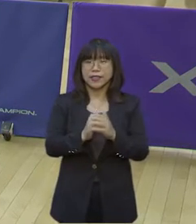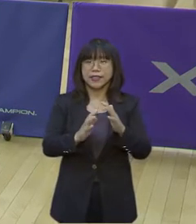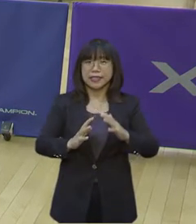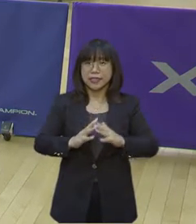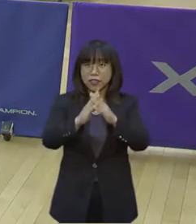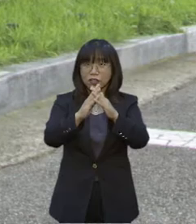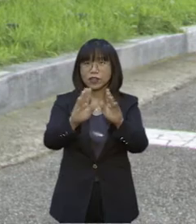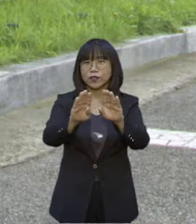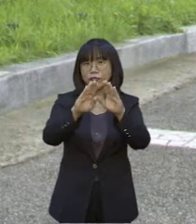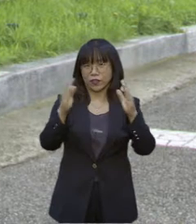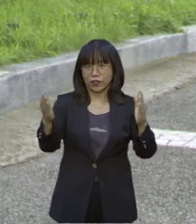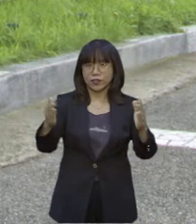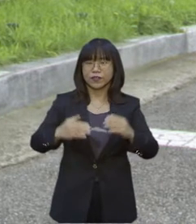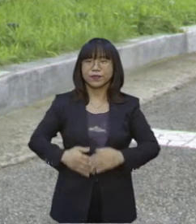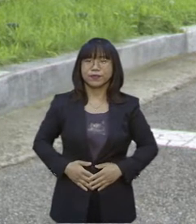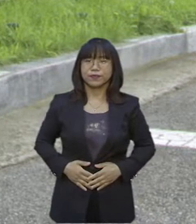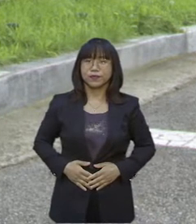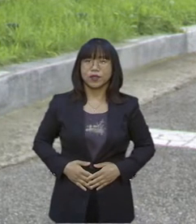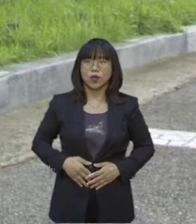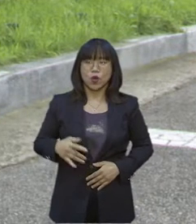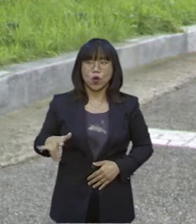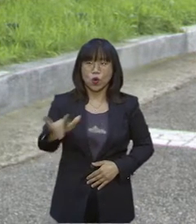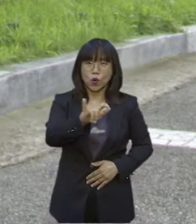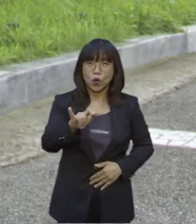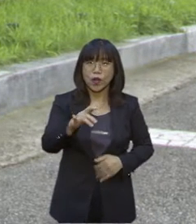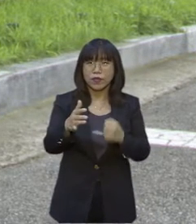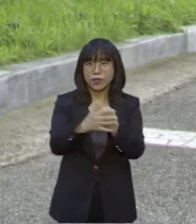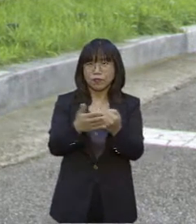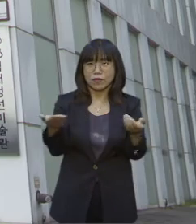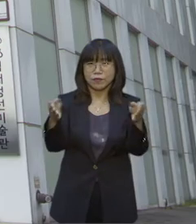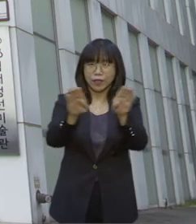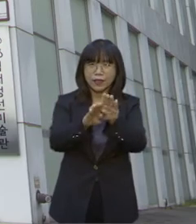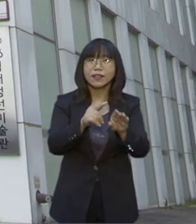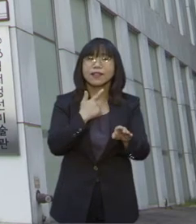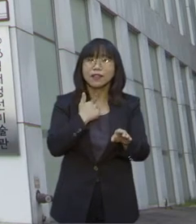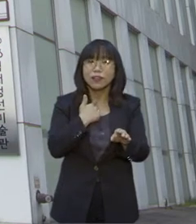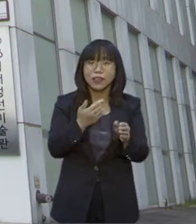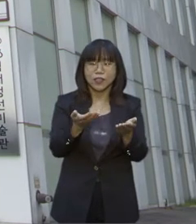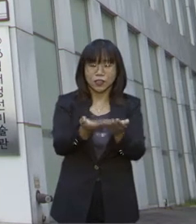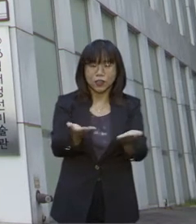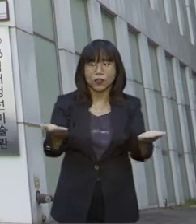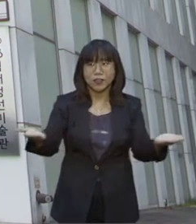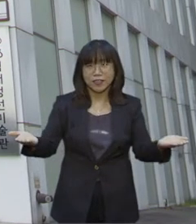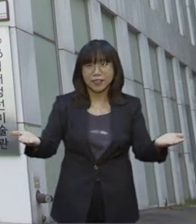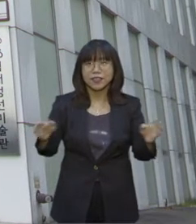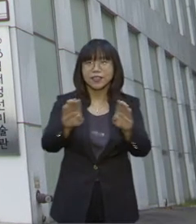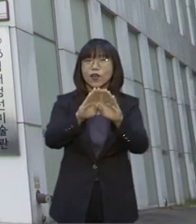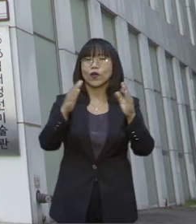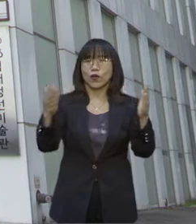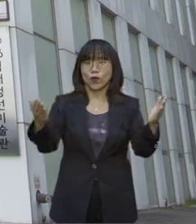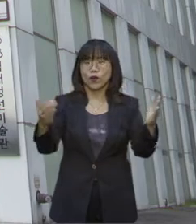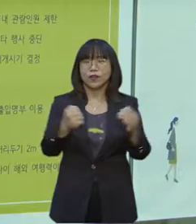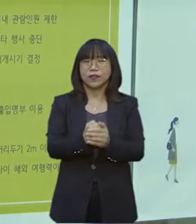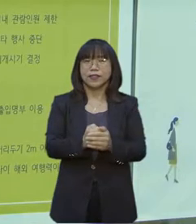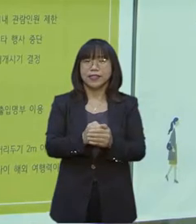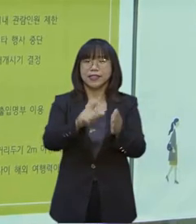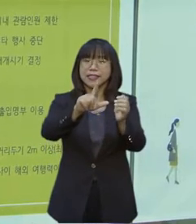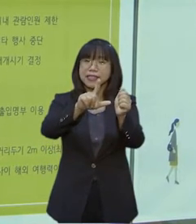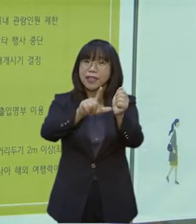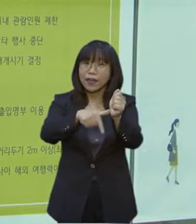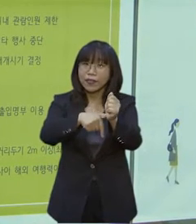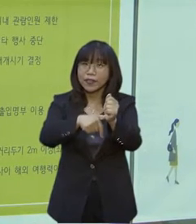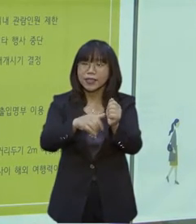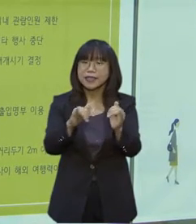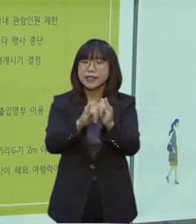일부를 개관했습니다. 그동안 코로나19로 잠겼던 전시 공간은 다시 문을 열고 관람 시간대와